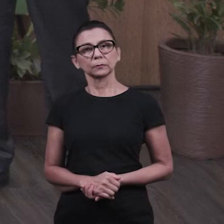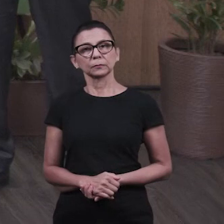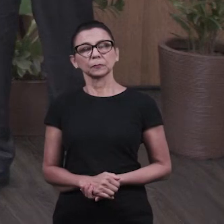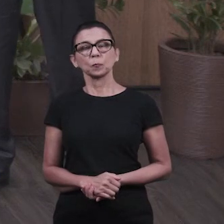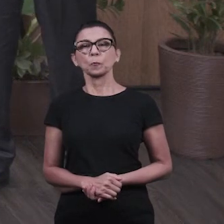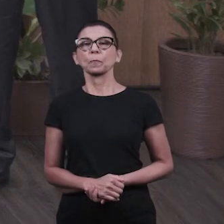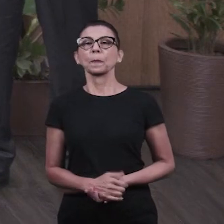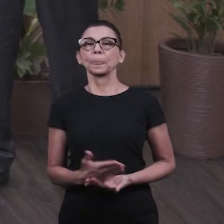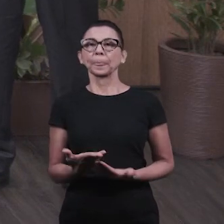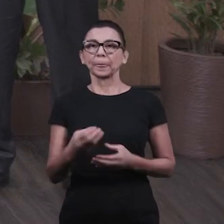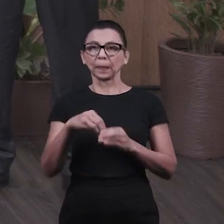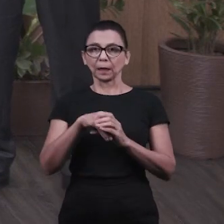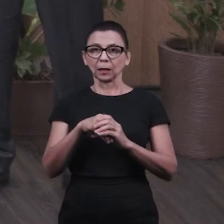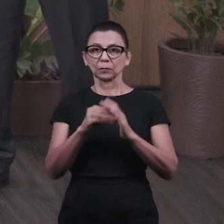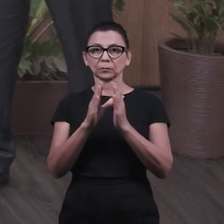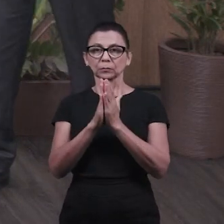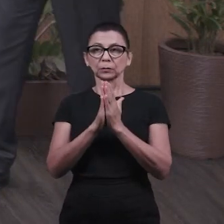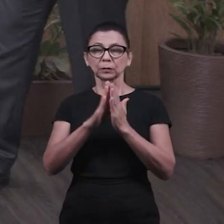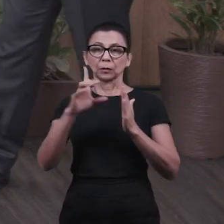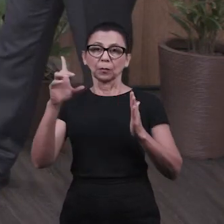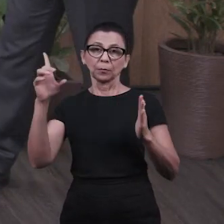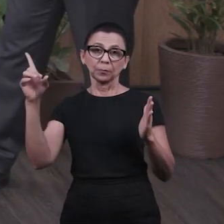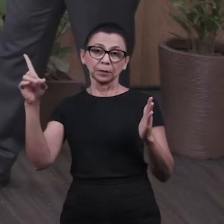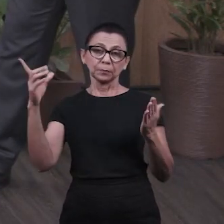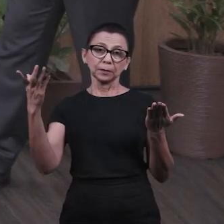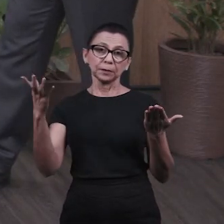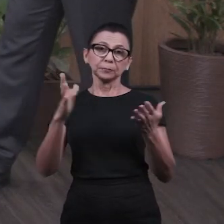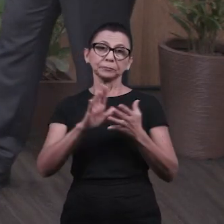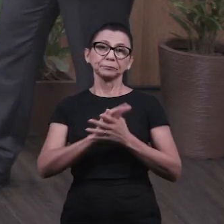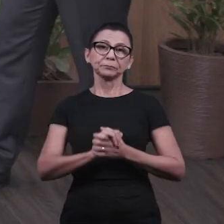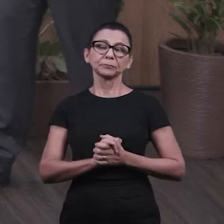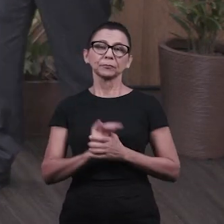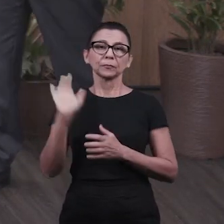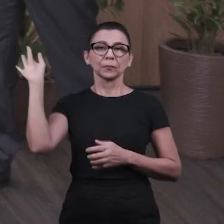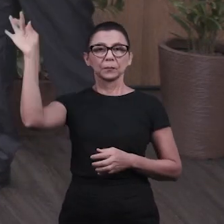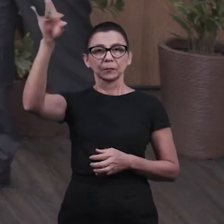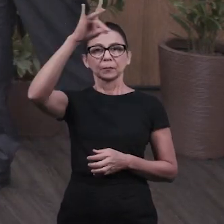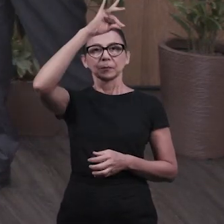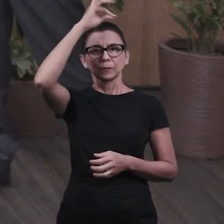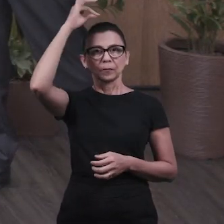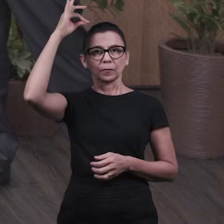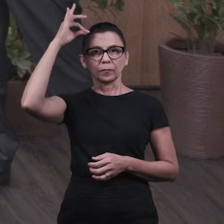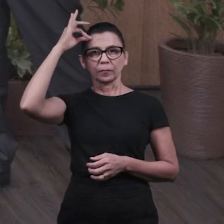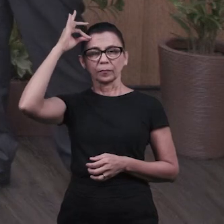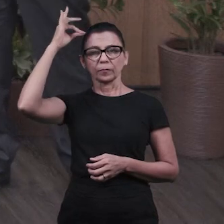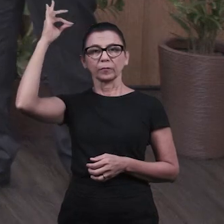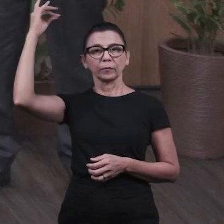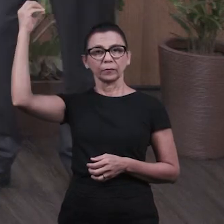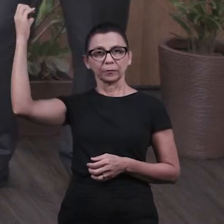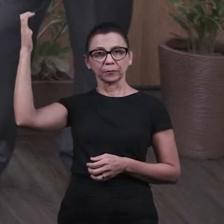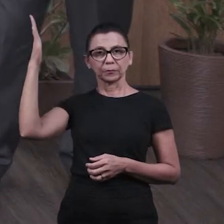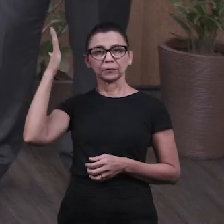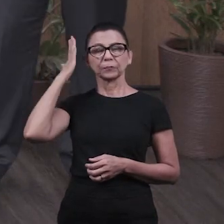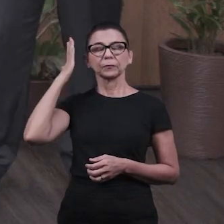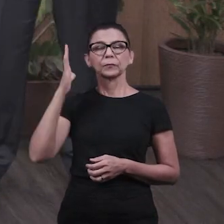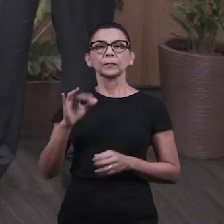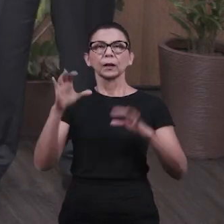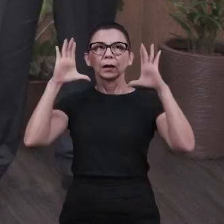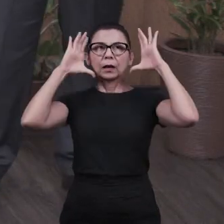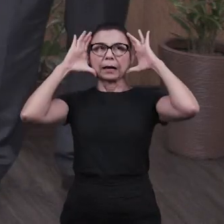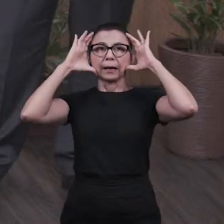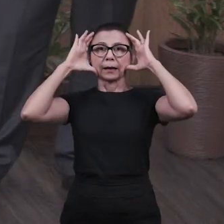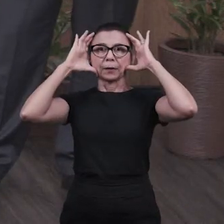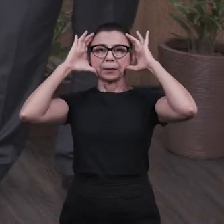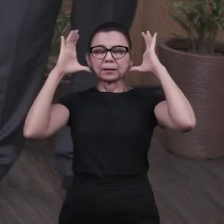Dieu. Manger la tête, qui était nécessaire, c'était une ordonnance de Dieu. Cela montre